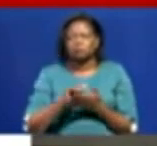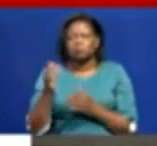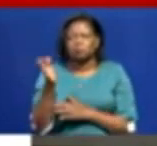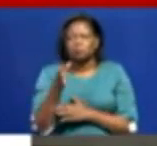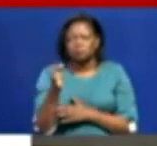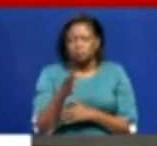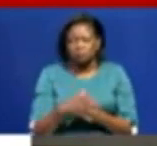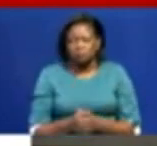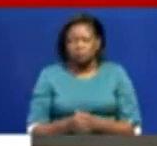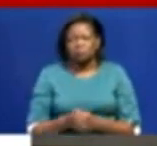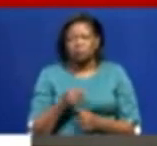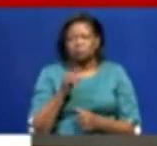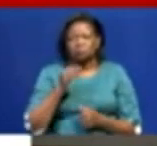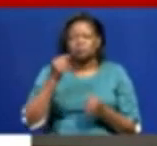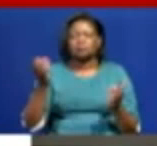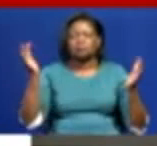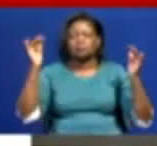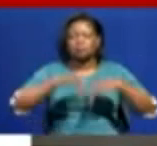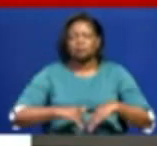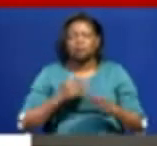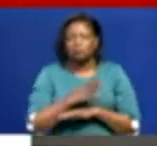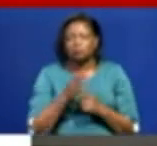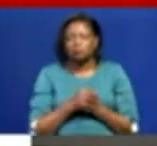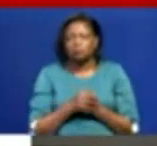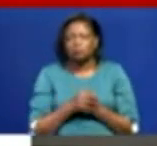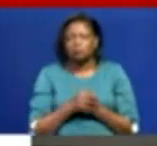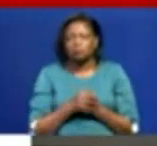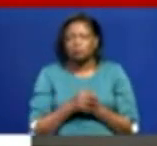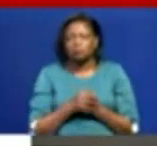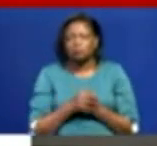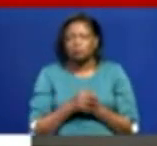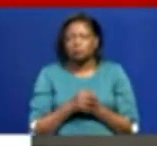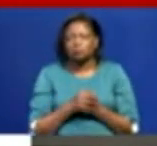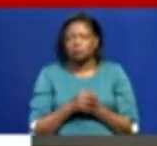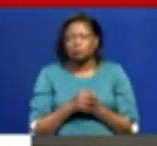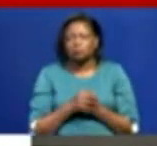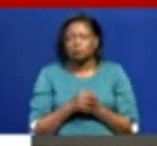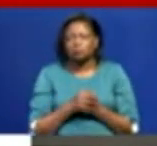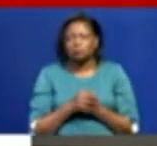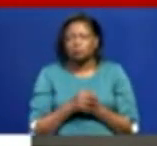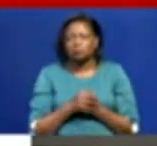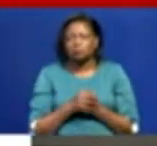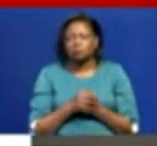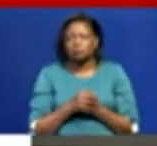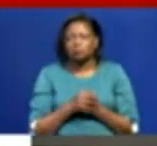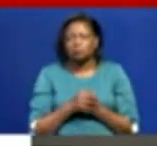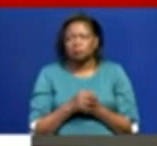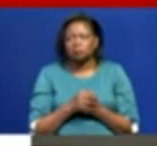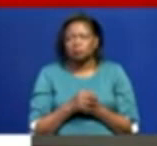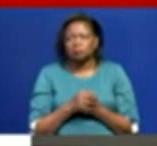Tamasha hilo liliwaleta pamoja zaidi ya wanafunzi 1013 ambao wanashindana katika vitengo